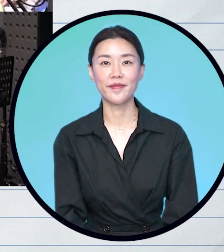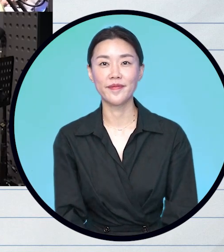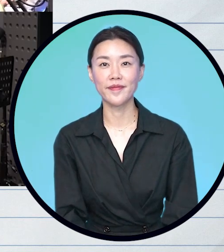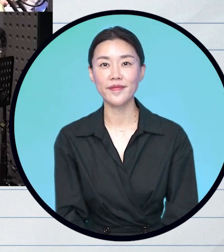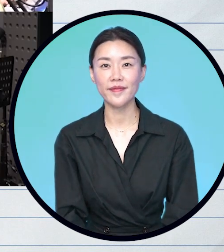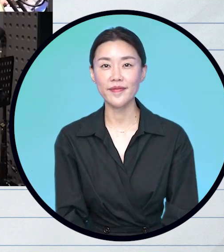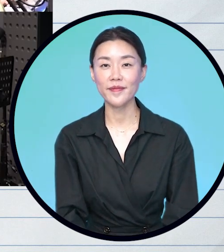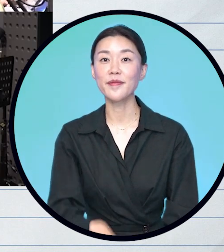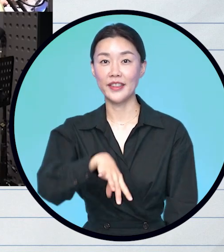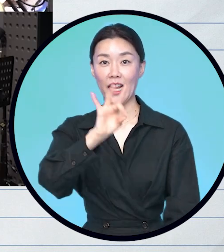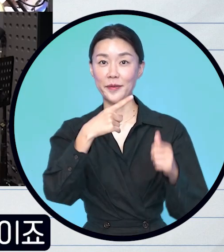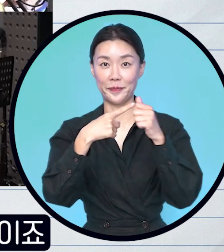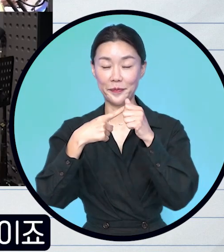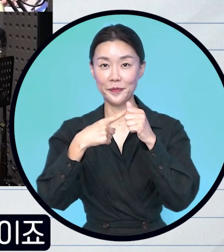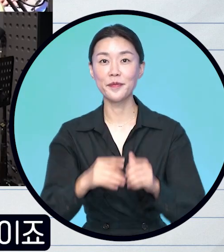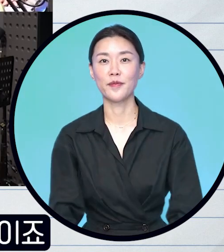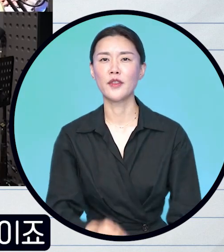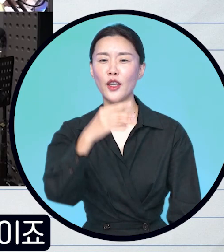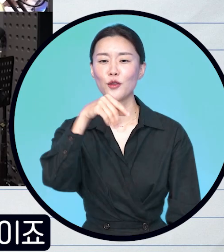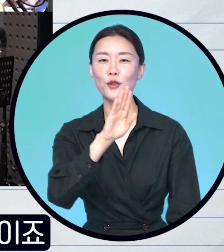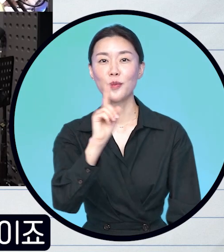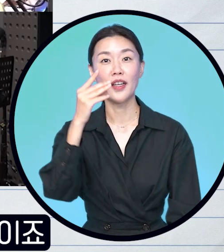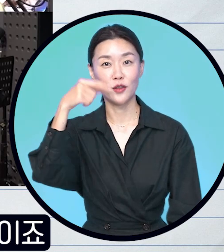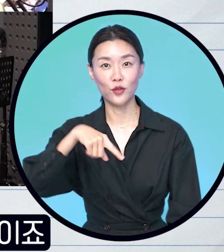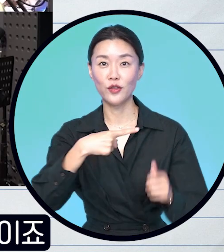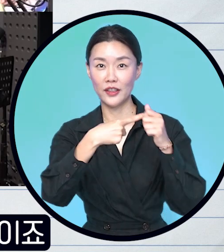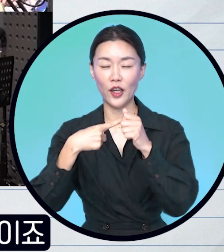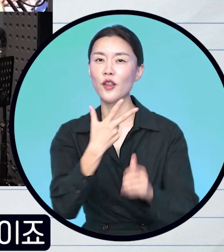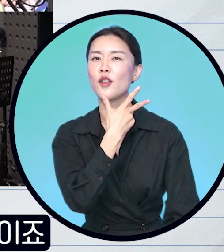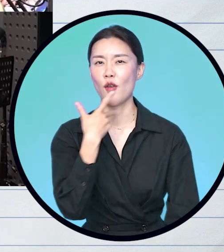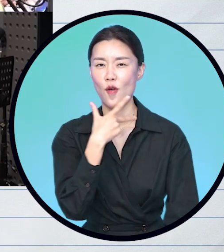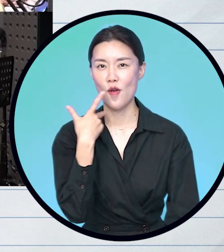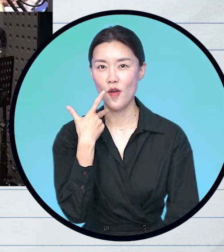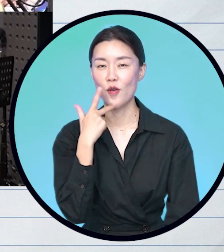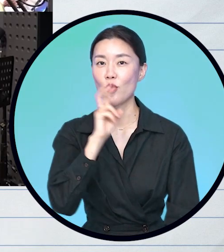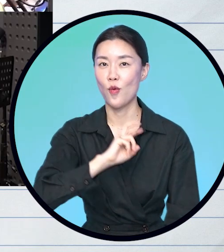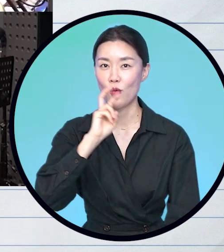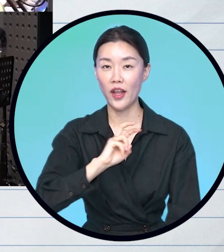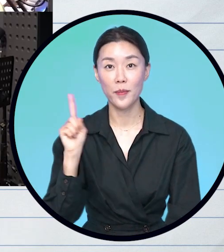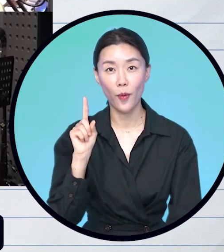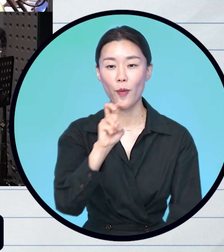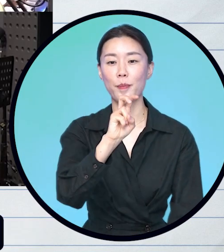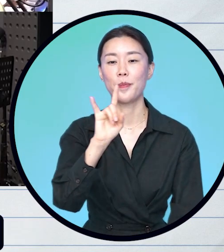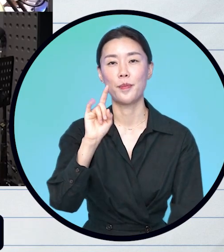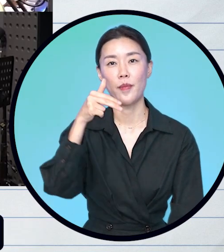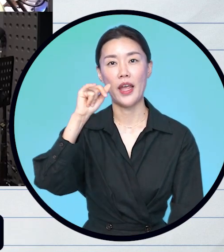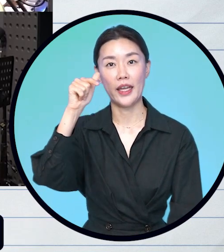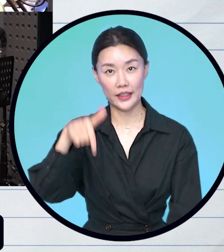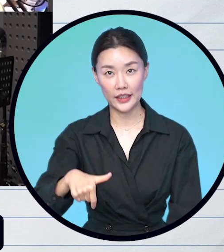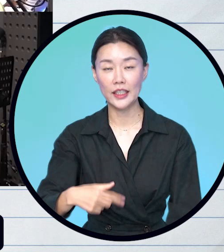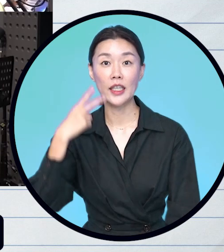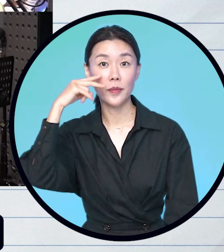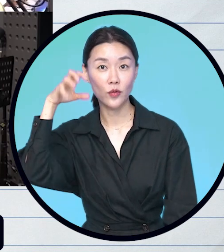첫 번째 노래부터 주세요. 투모로우 바이 투게더의 첫 영어 오리지널 곡이죠. 매직이라는 곡인데요. 미국의